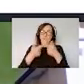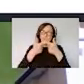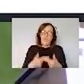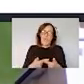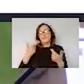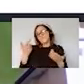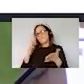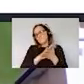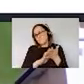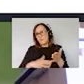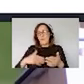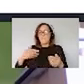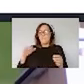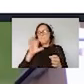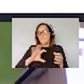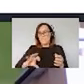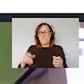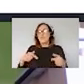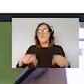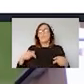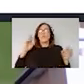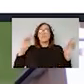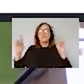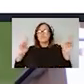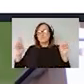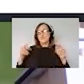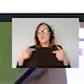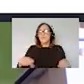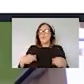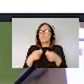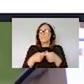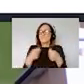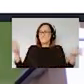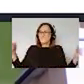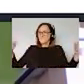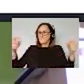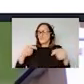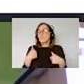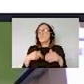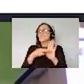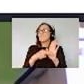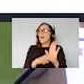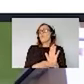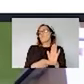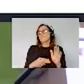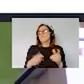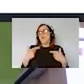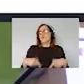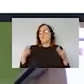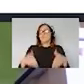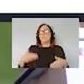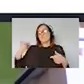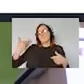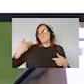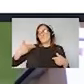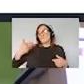prozy czy poezji, żeby nie było szumu, żeby nie było zakłóceń, tak? Żeby to było warunkiem i wówczas dana osoba recytuje, a